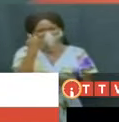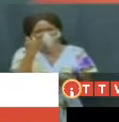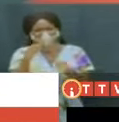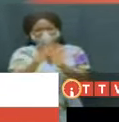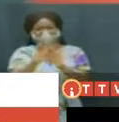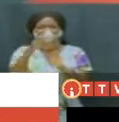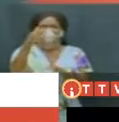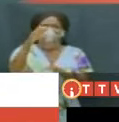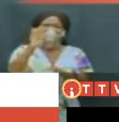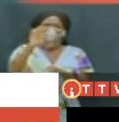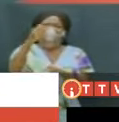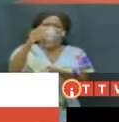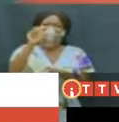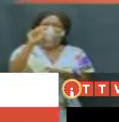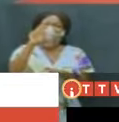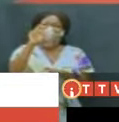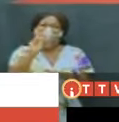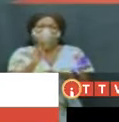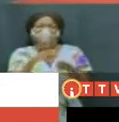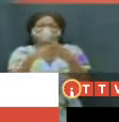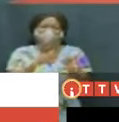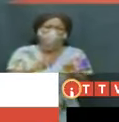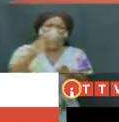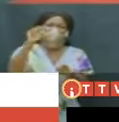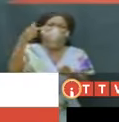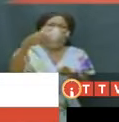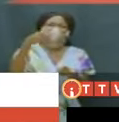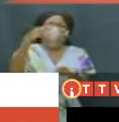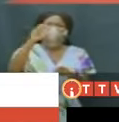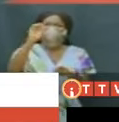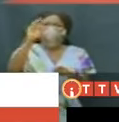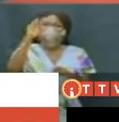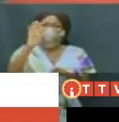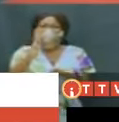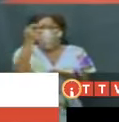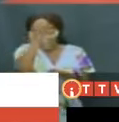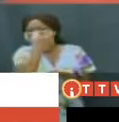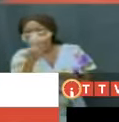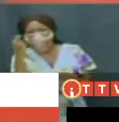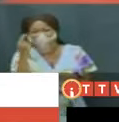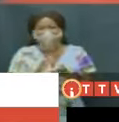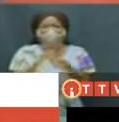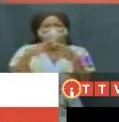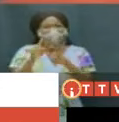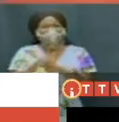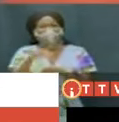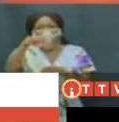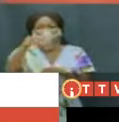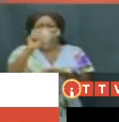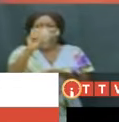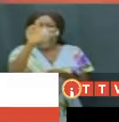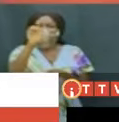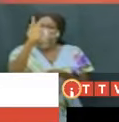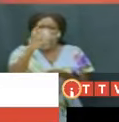tetanasi, tinali ndi ndomba, tinali ndi polio, tinali ndi chifuwa chokoka ntima,